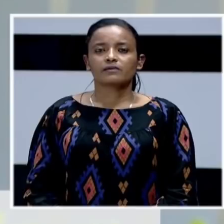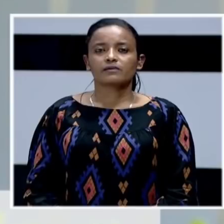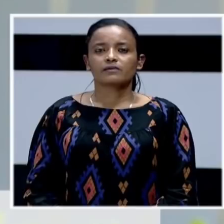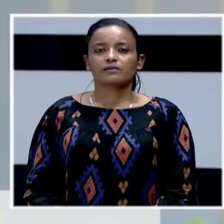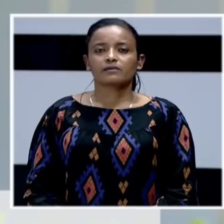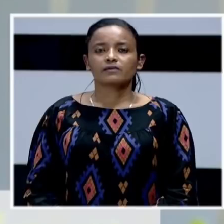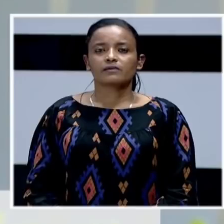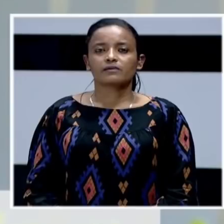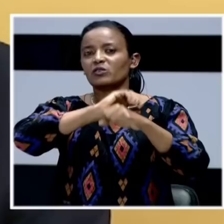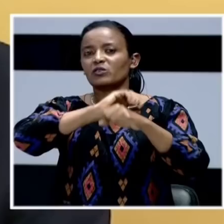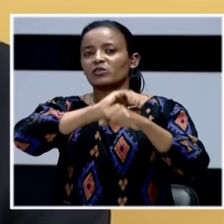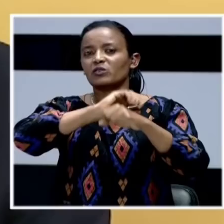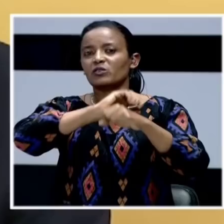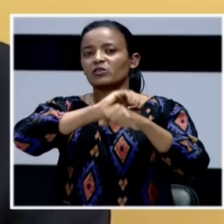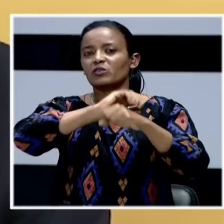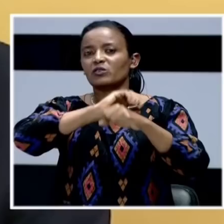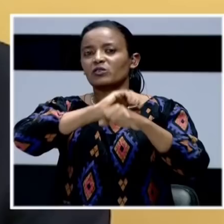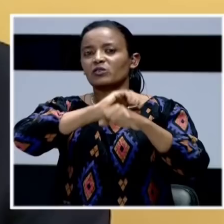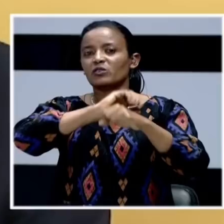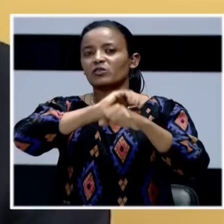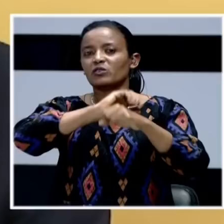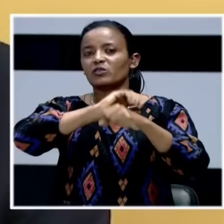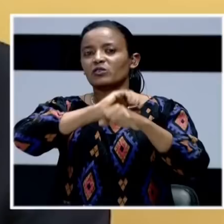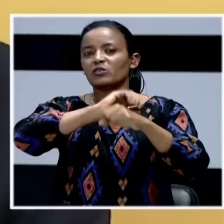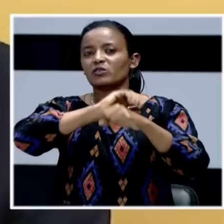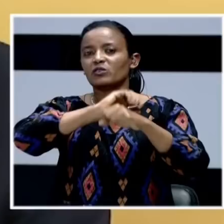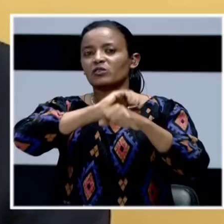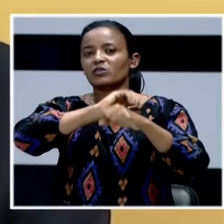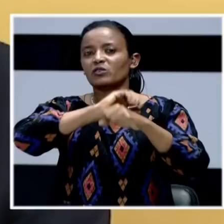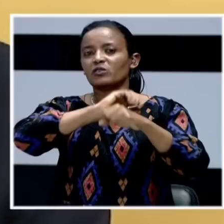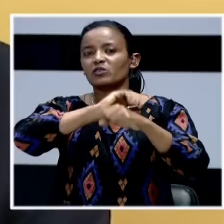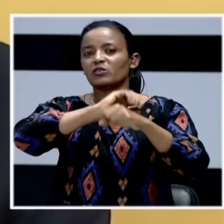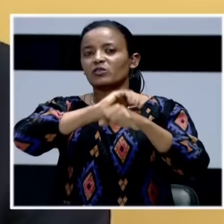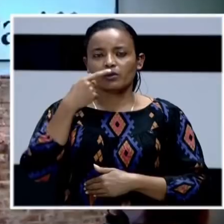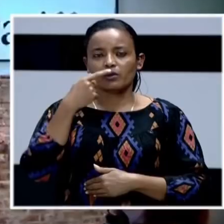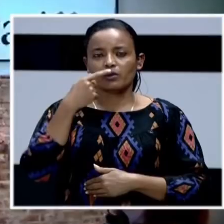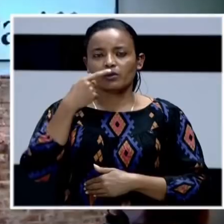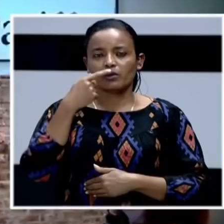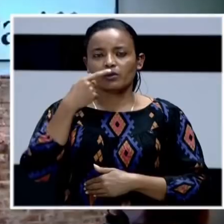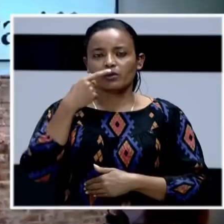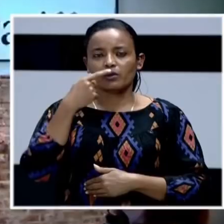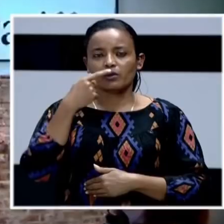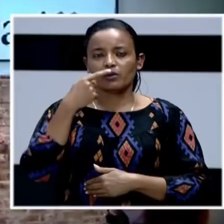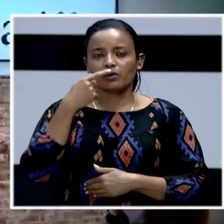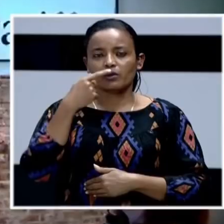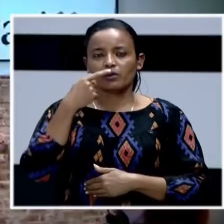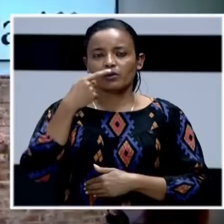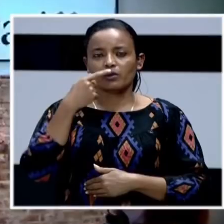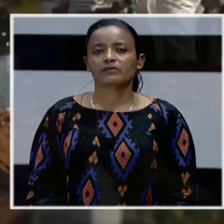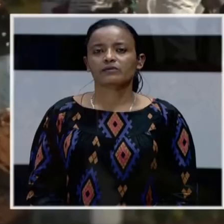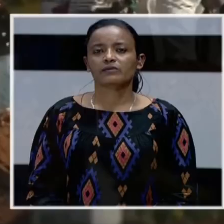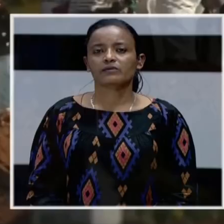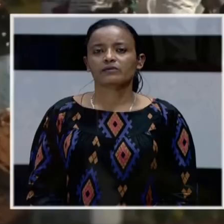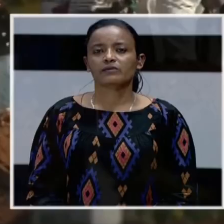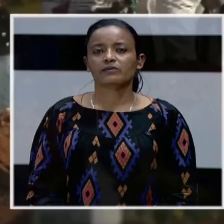ኣብ ምክልኻልን ምቁፅጻርን ቫይረስ ኮረና ውሕሉል ሜላ ዝተጠቐሙን ቆራጽነት ዘርአዩን መራሕቲ ናዳ እንትረኽቡ